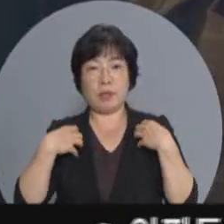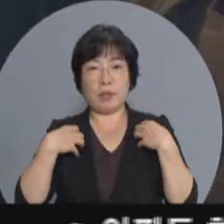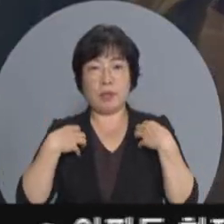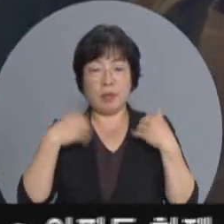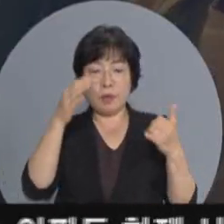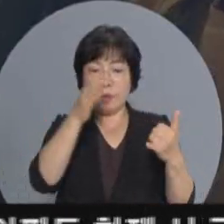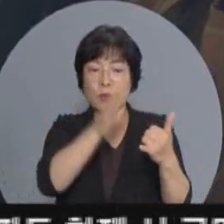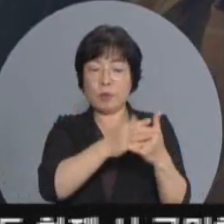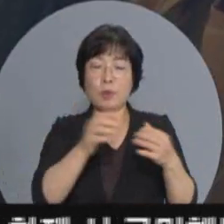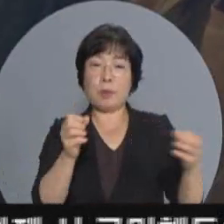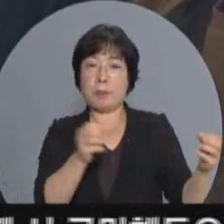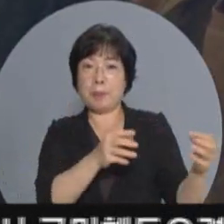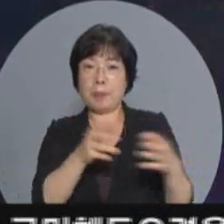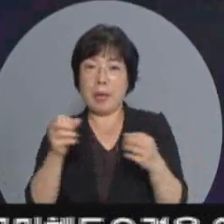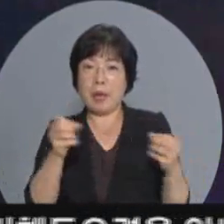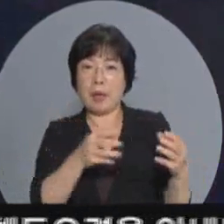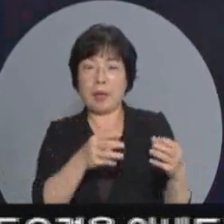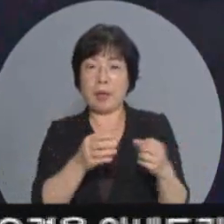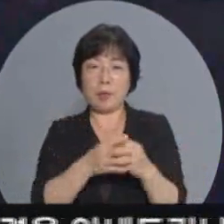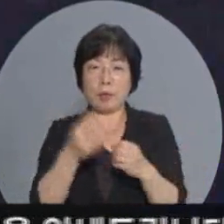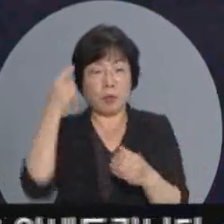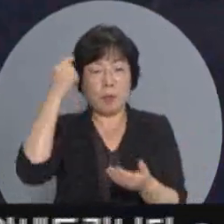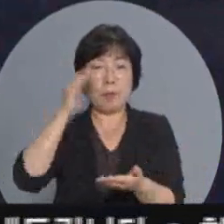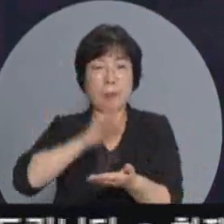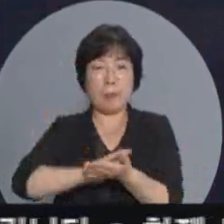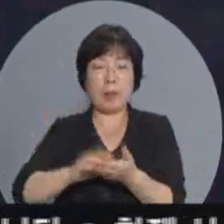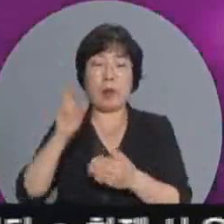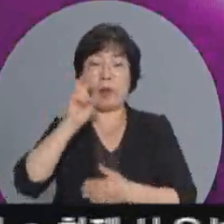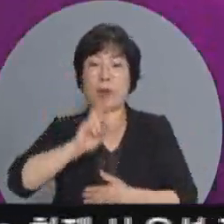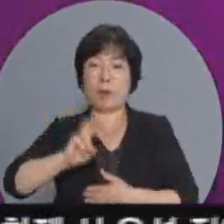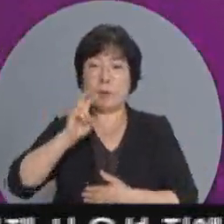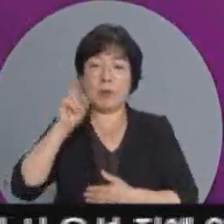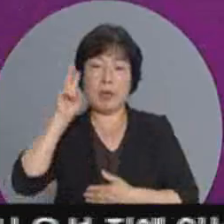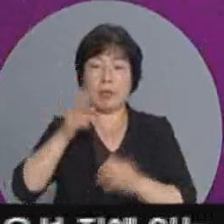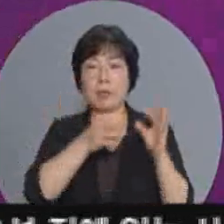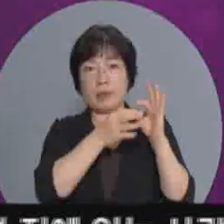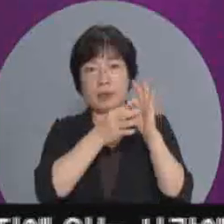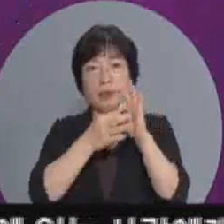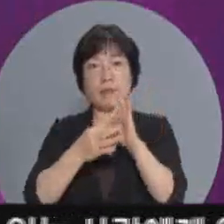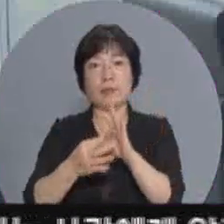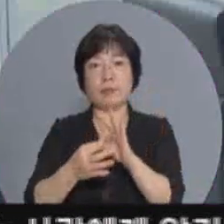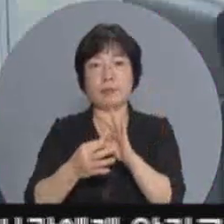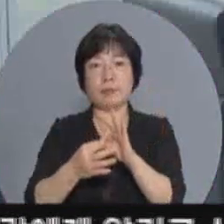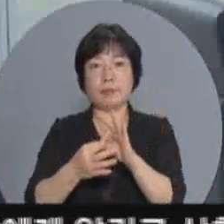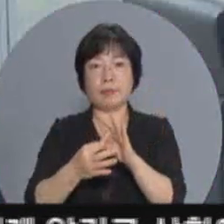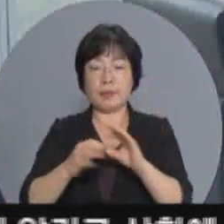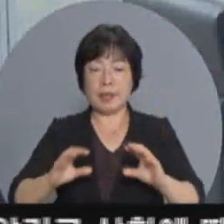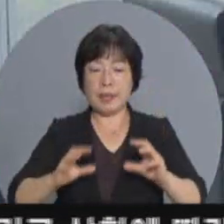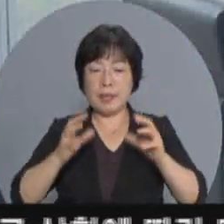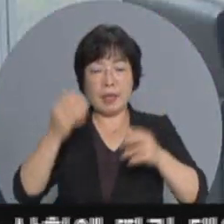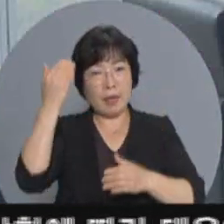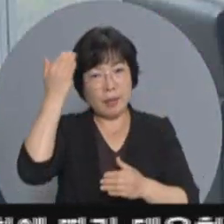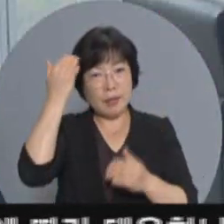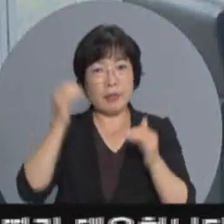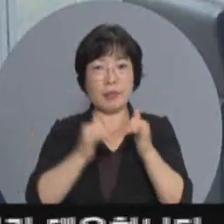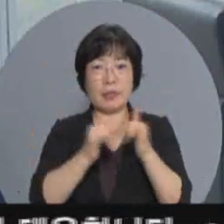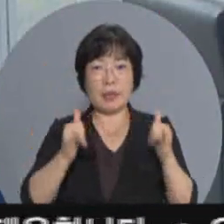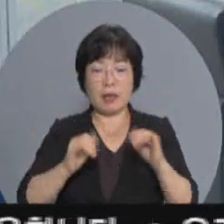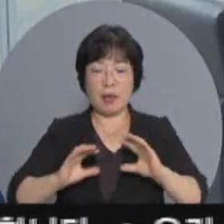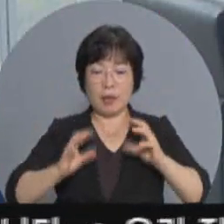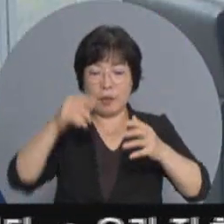청소년 토크쇼 도전골든벨 평화 콘서트가 이틀 어예 세계적인 석학들과